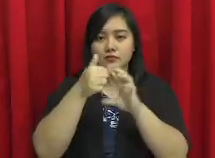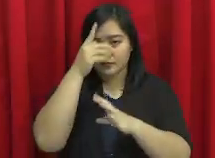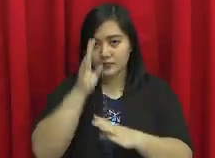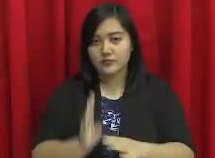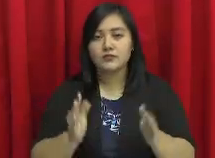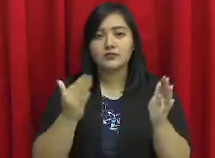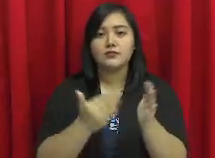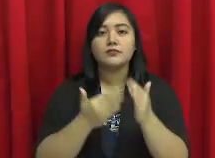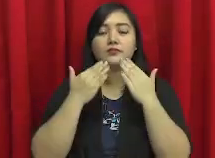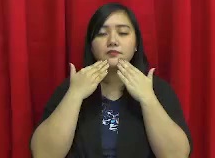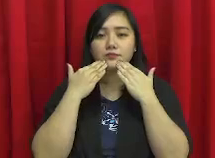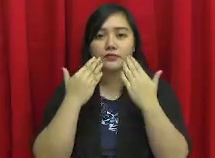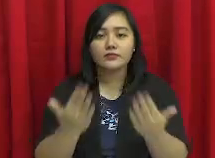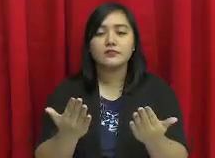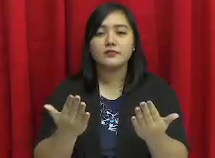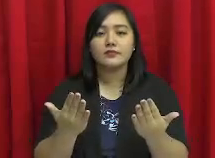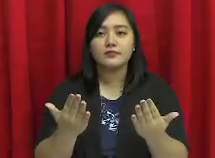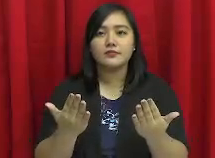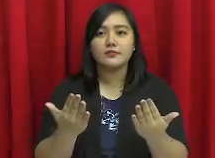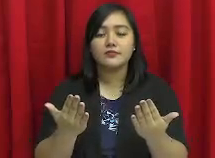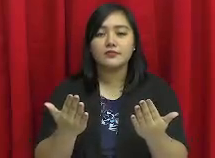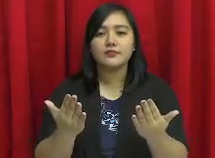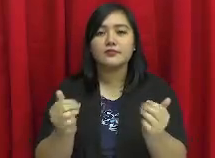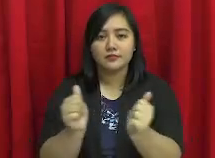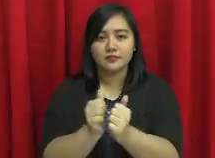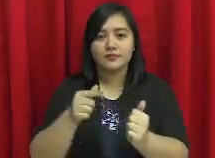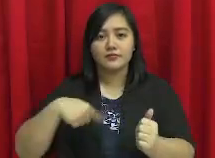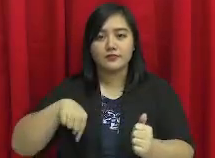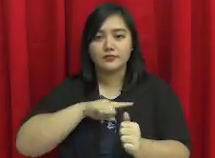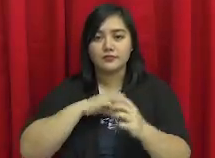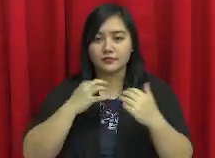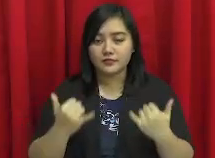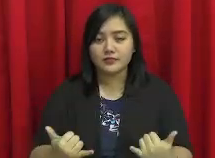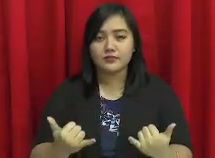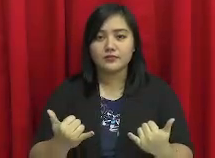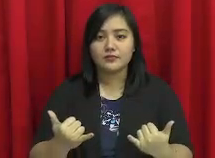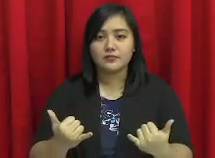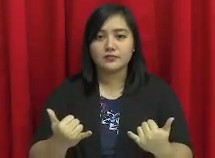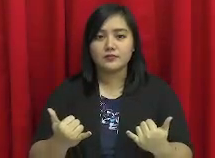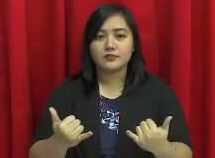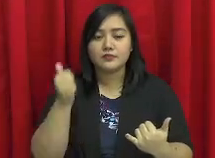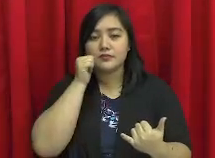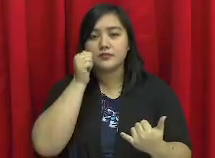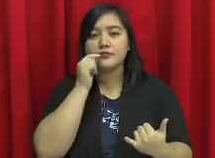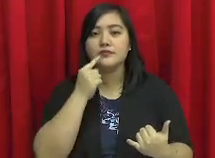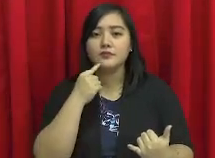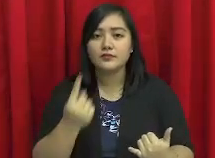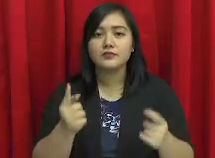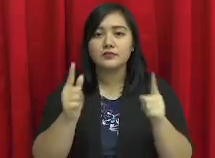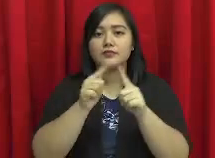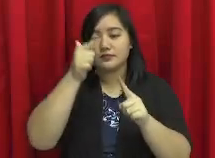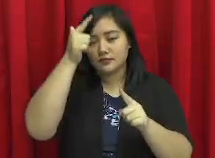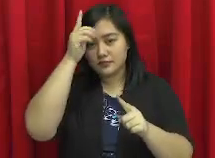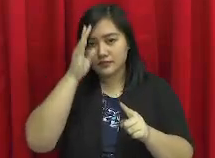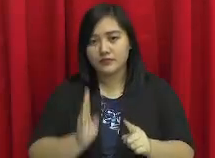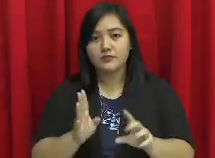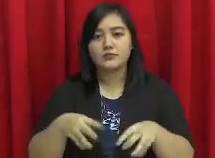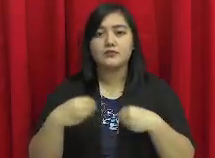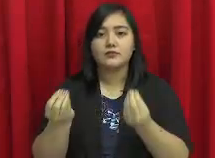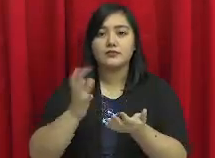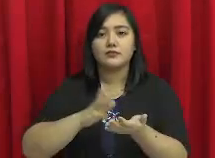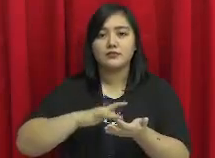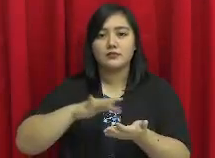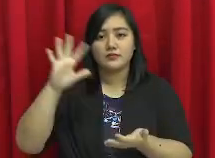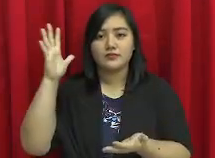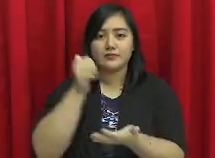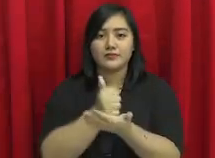po ay nagpapasalamat na kayo po ay kasama namin sa tanghali po na ito. And on top of all of this, lagi po namin sinasabing, to God